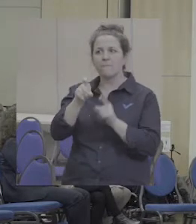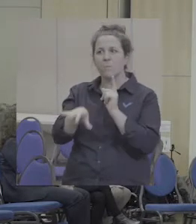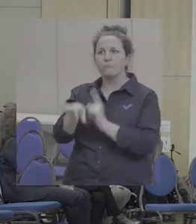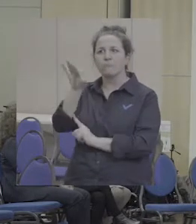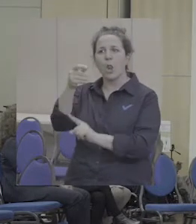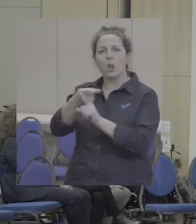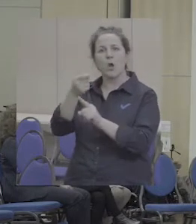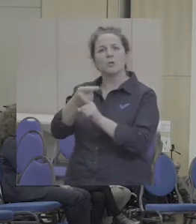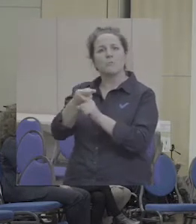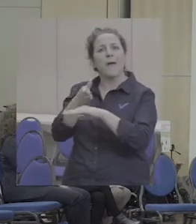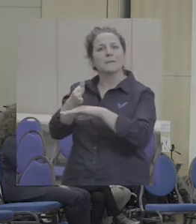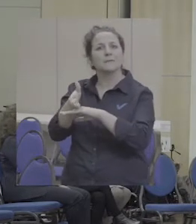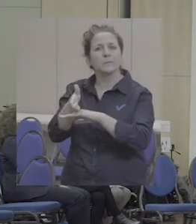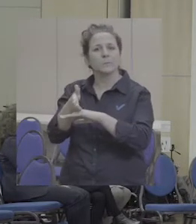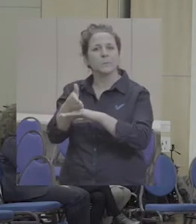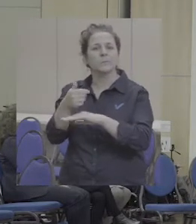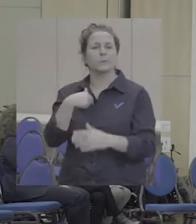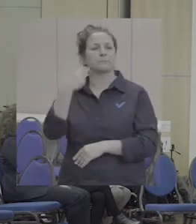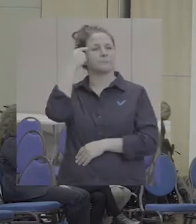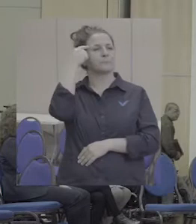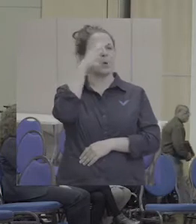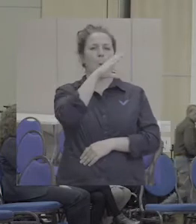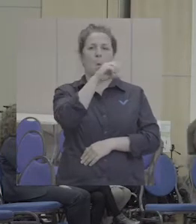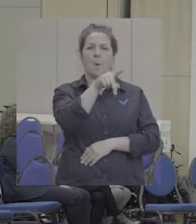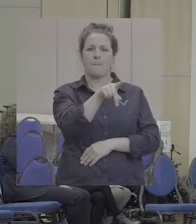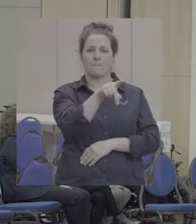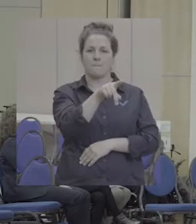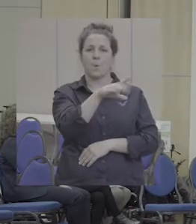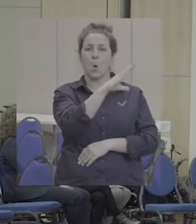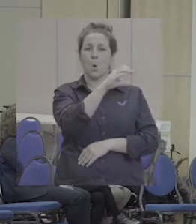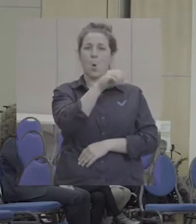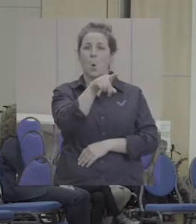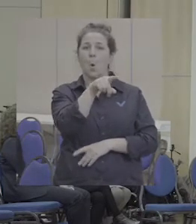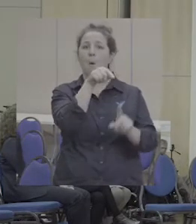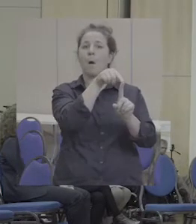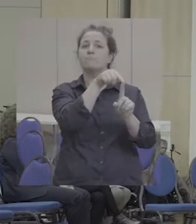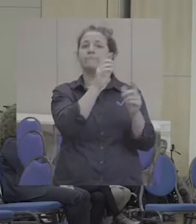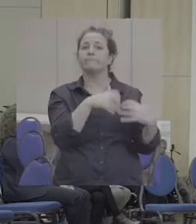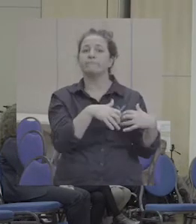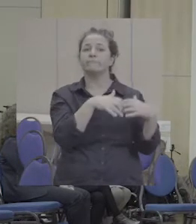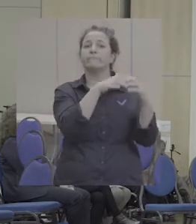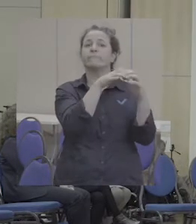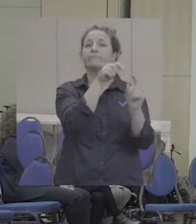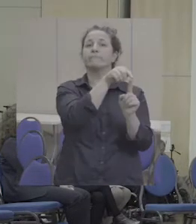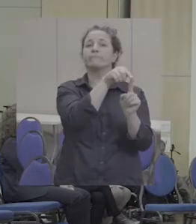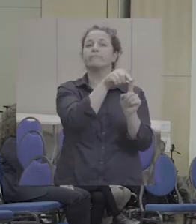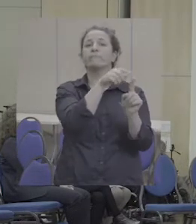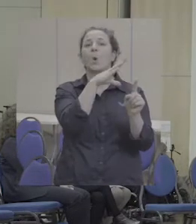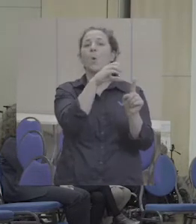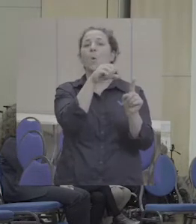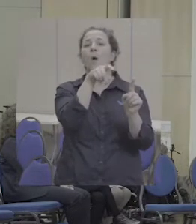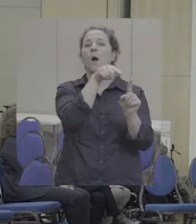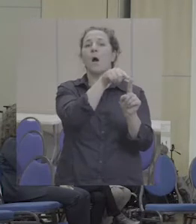la coopérative et surtout vers les coopératives exclusivement faites, vers les coopératives